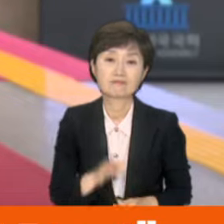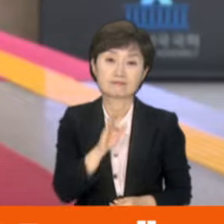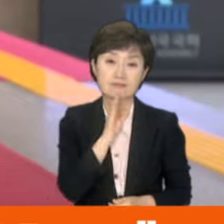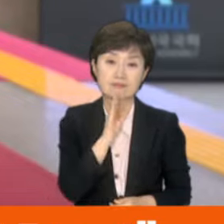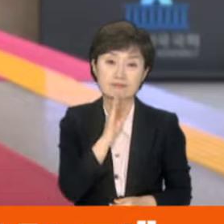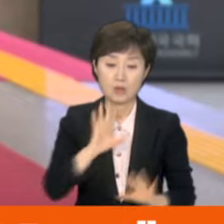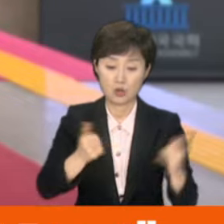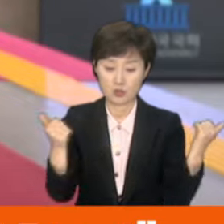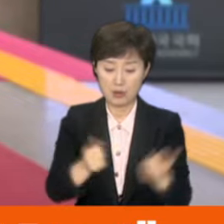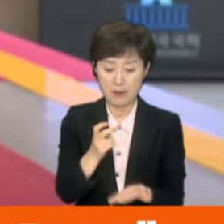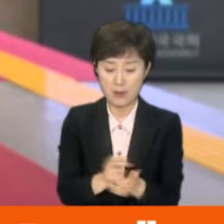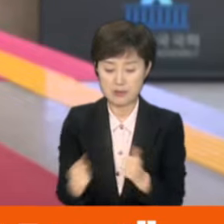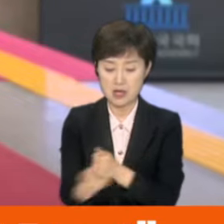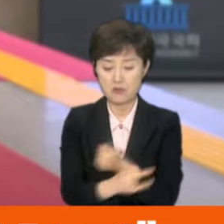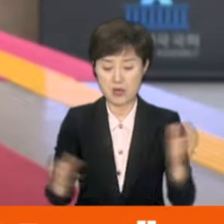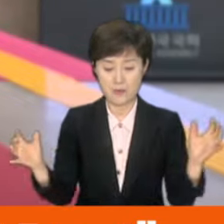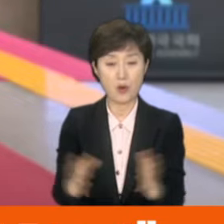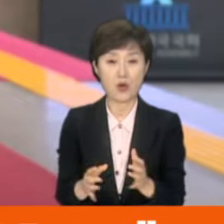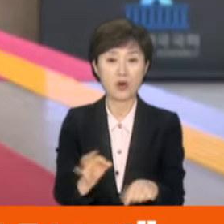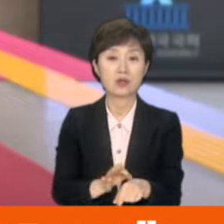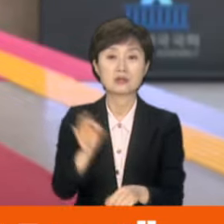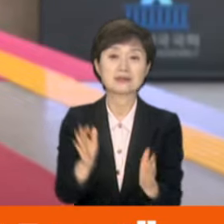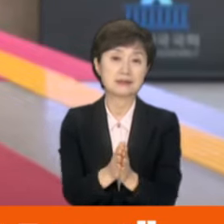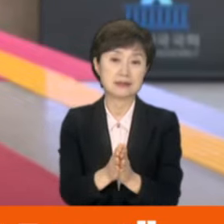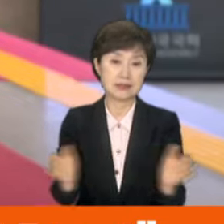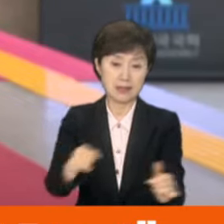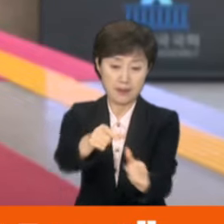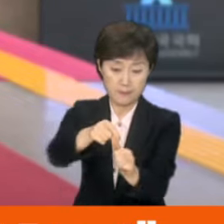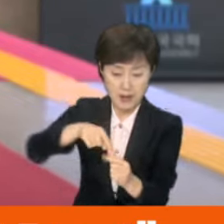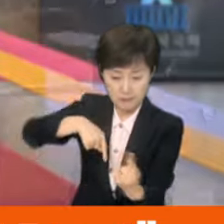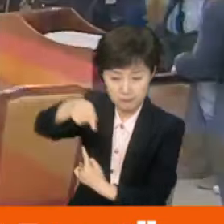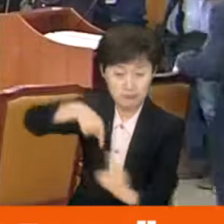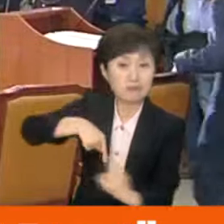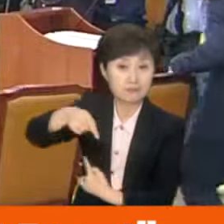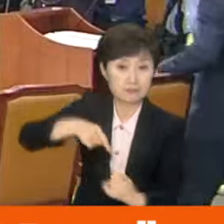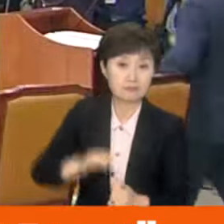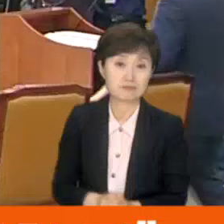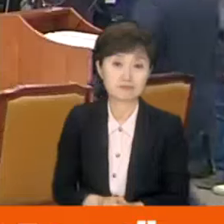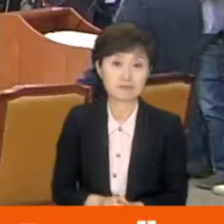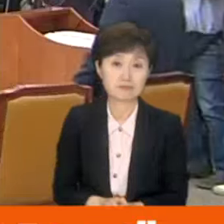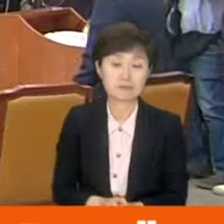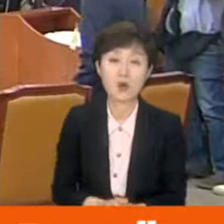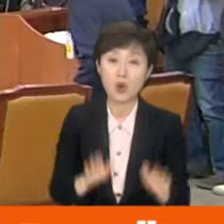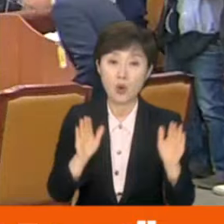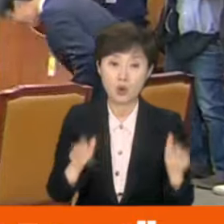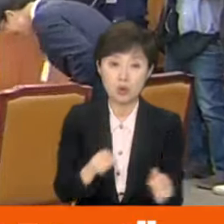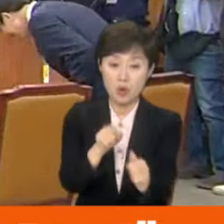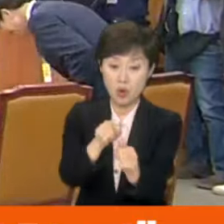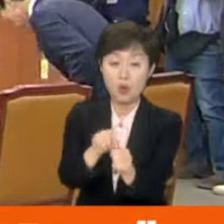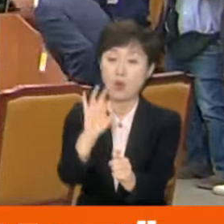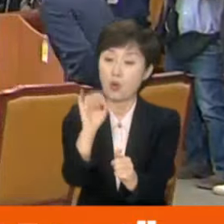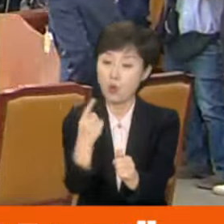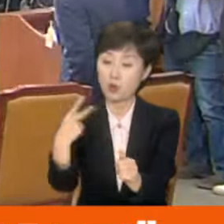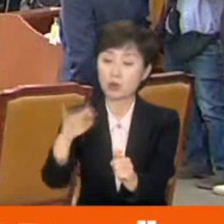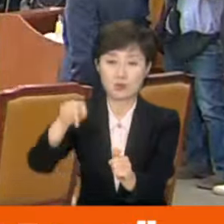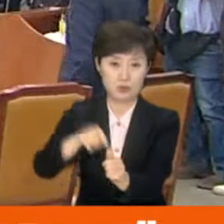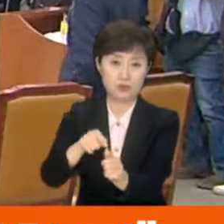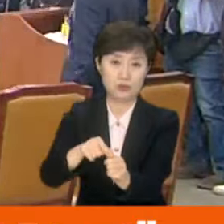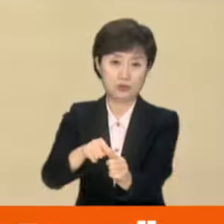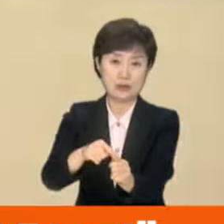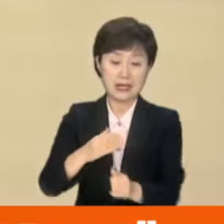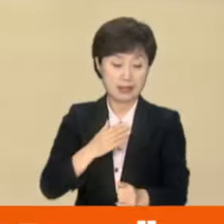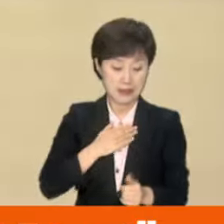네, 국회 법사위는 오늘 오전 10시부터 청문회를 진행 중입니다. 청문회장에선 오동훈 후보자는